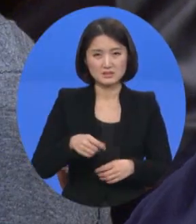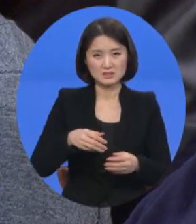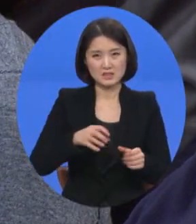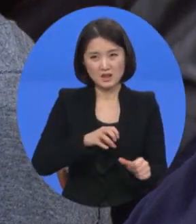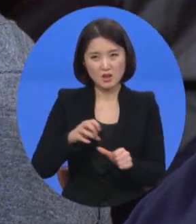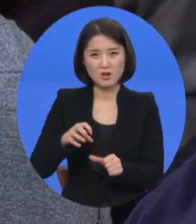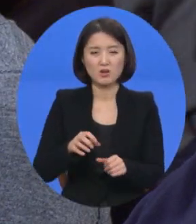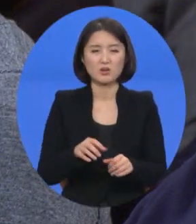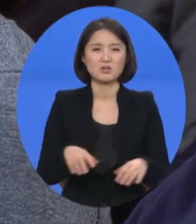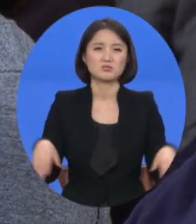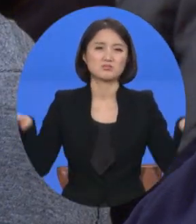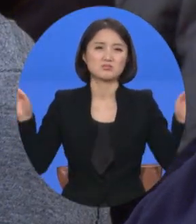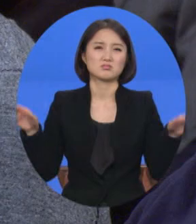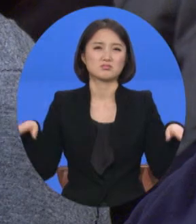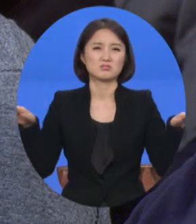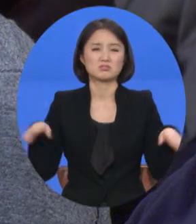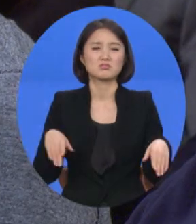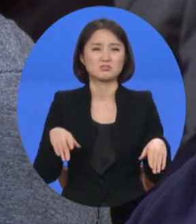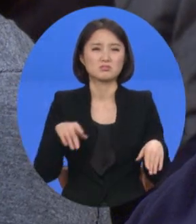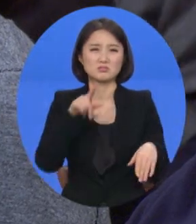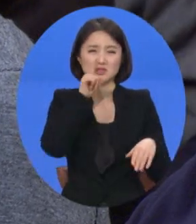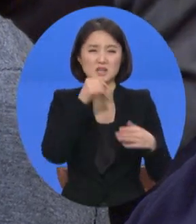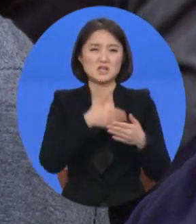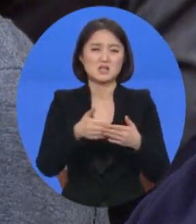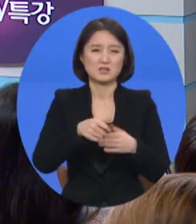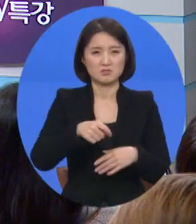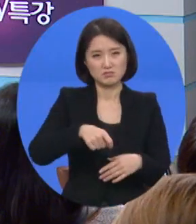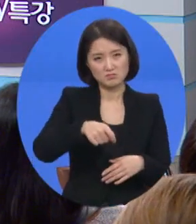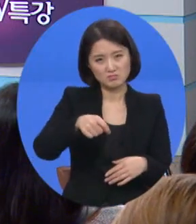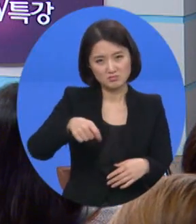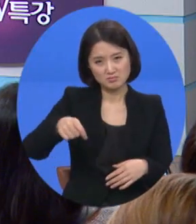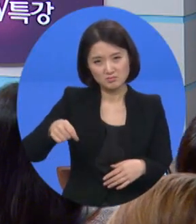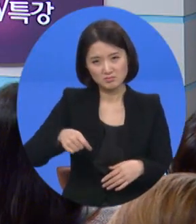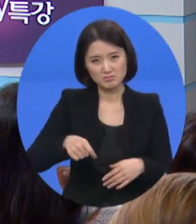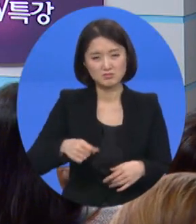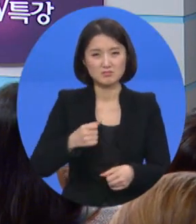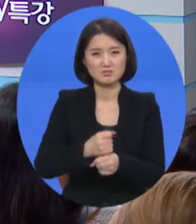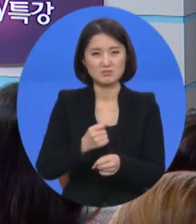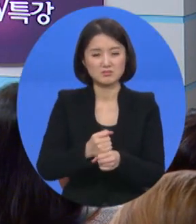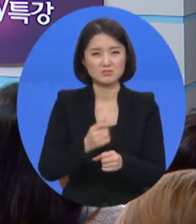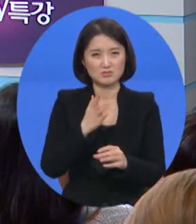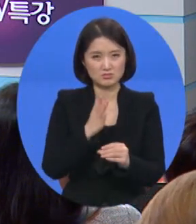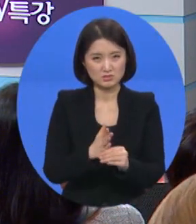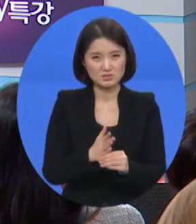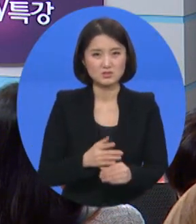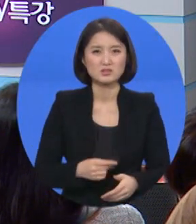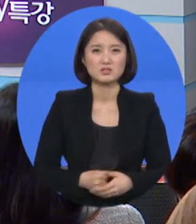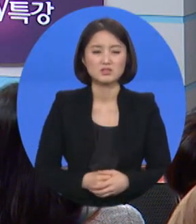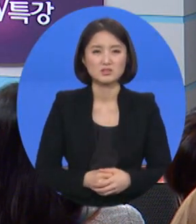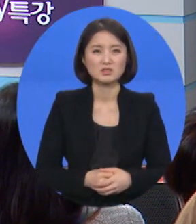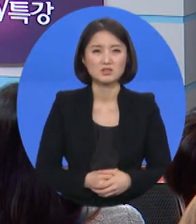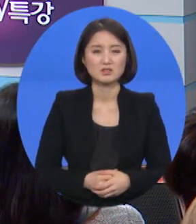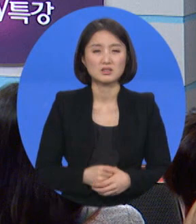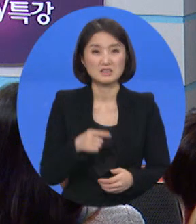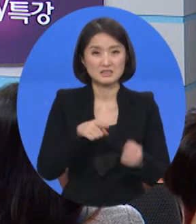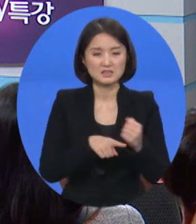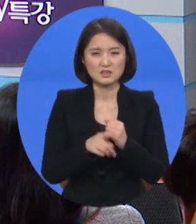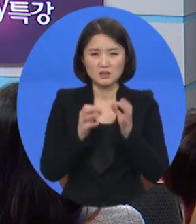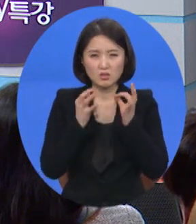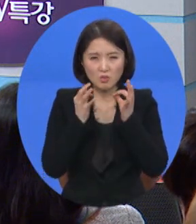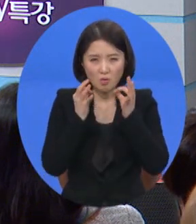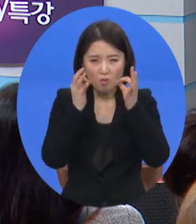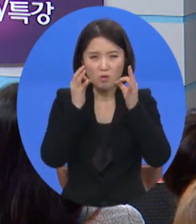천재 해머 천재의 화가라고 그 시대는 이야기했지만 그만한 모레 옷과 집중력과